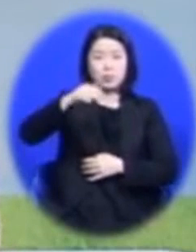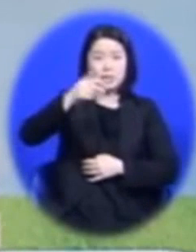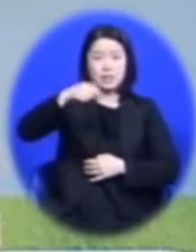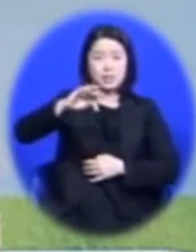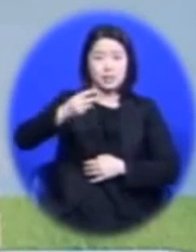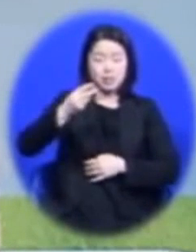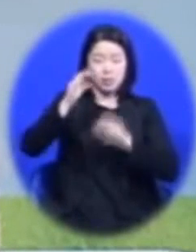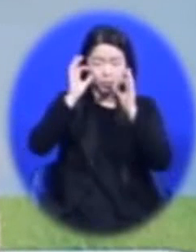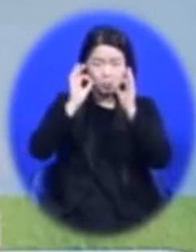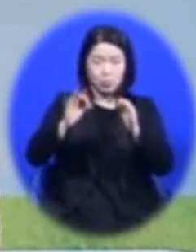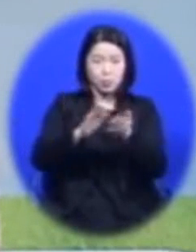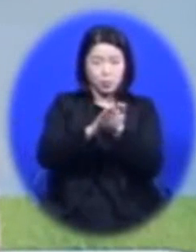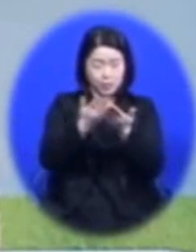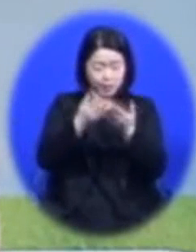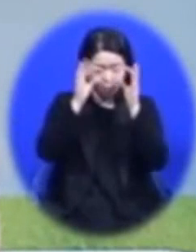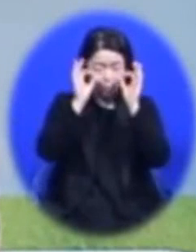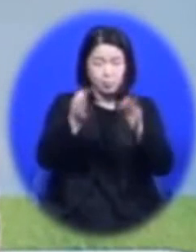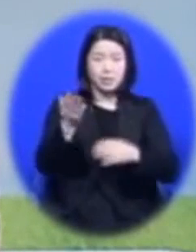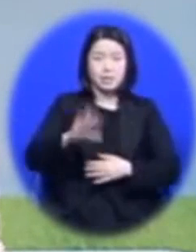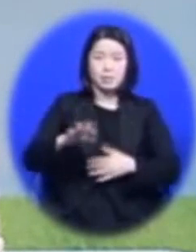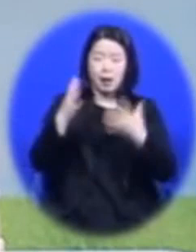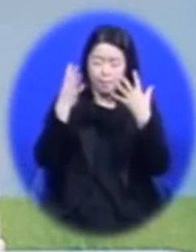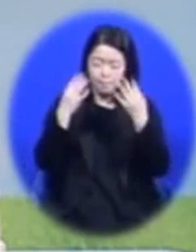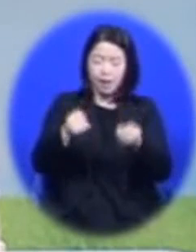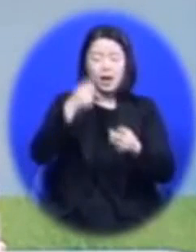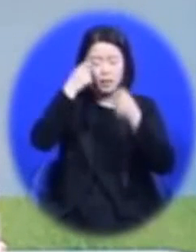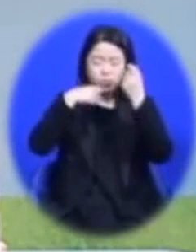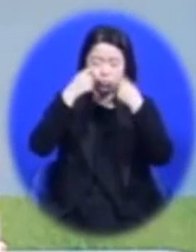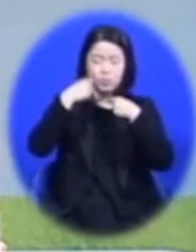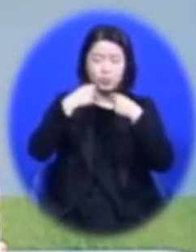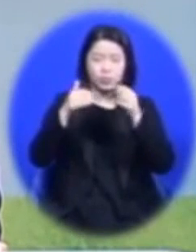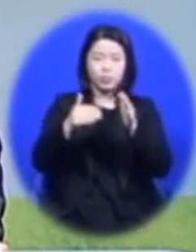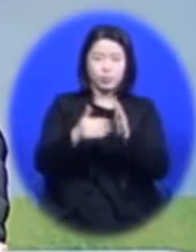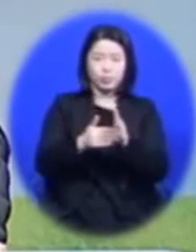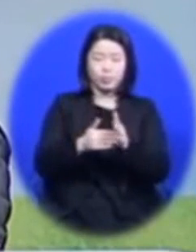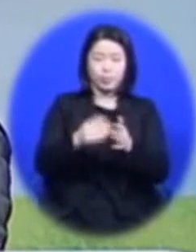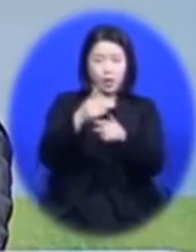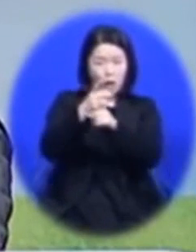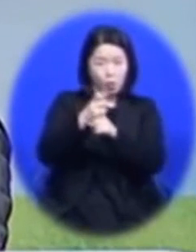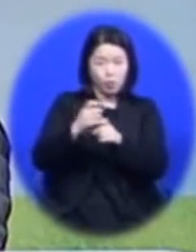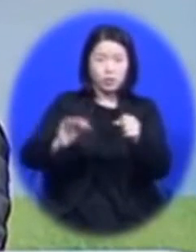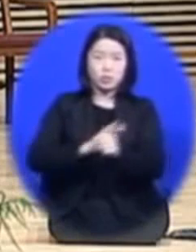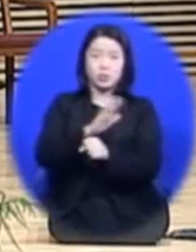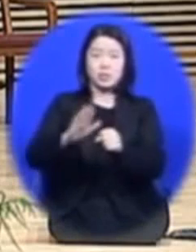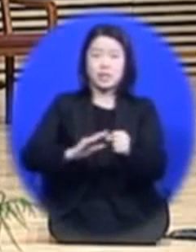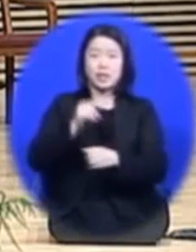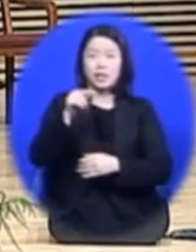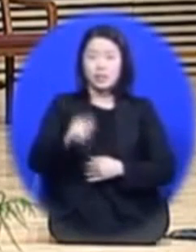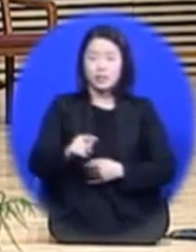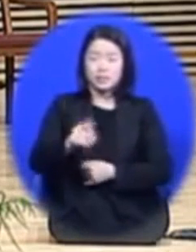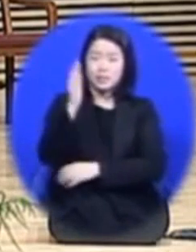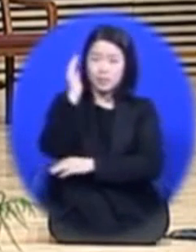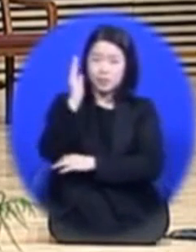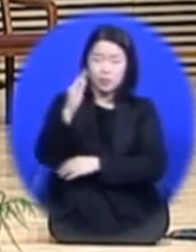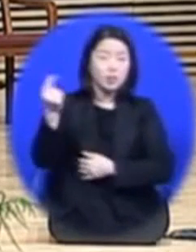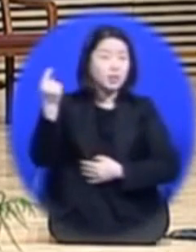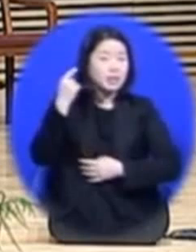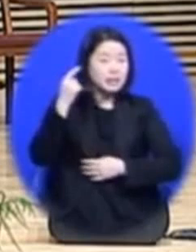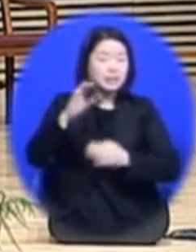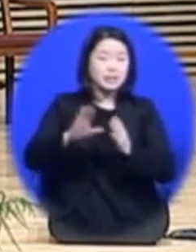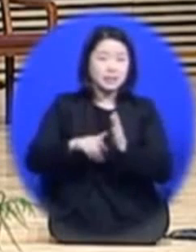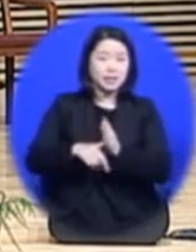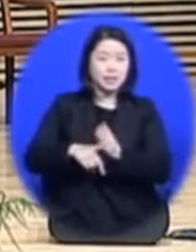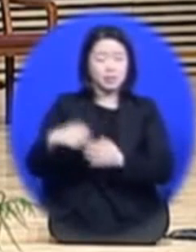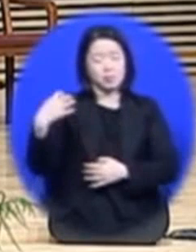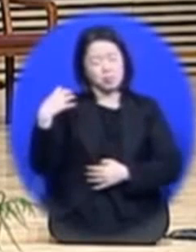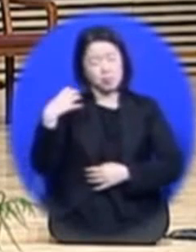책도 보고 했었지만 많이 울었습니다. 원수를 사랑하라는 것을 설교로 들을 때는